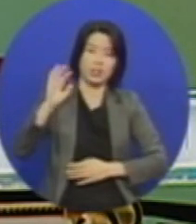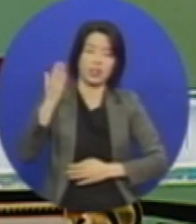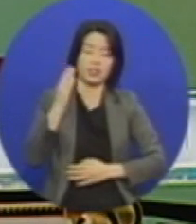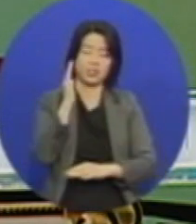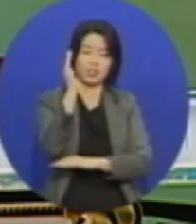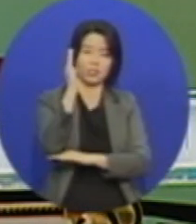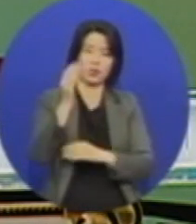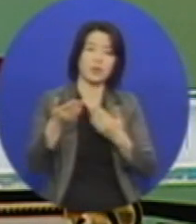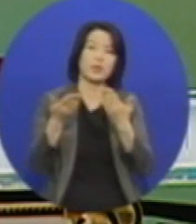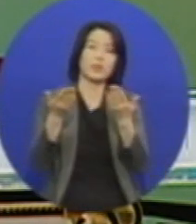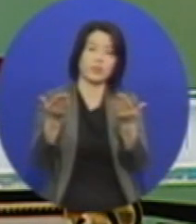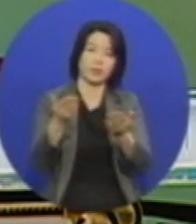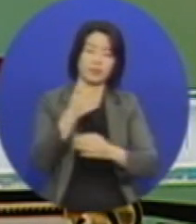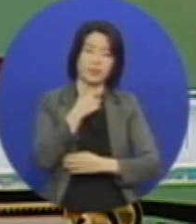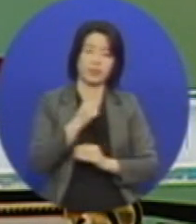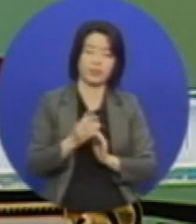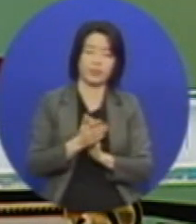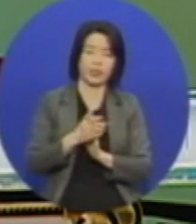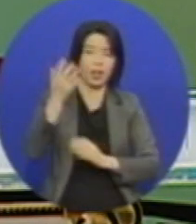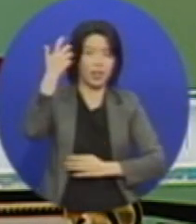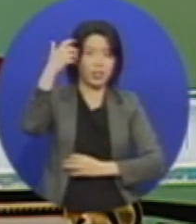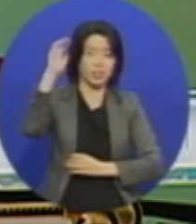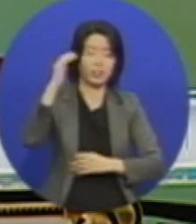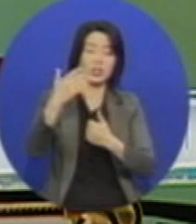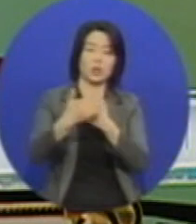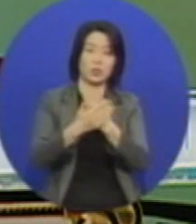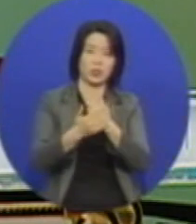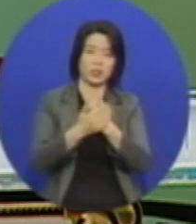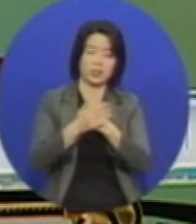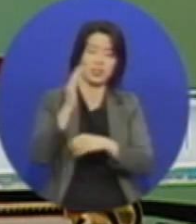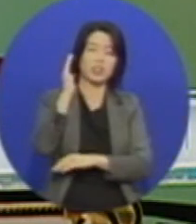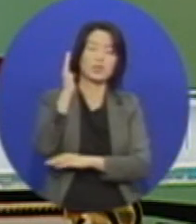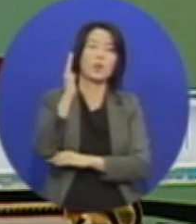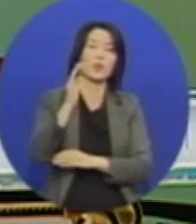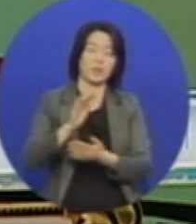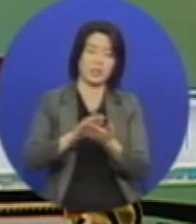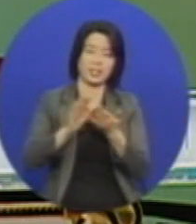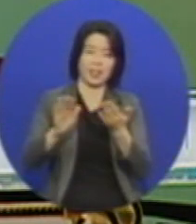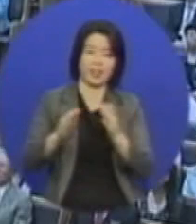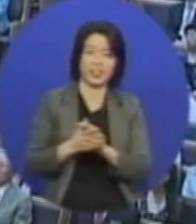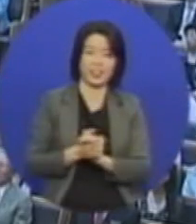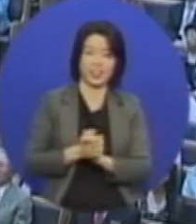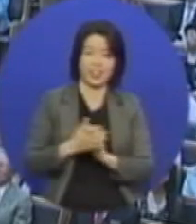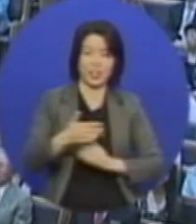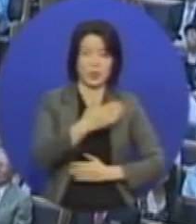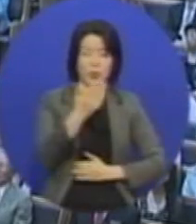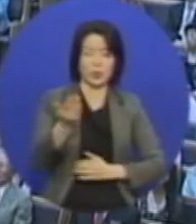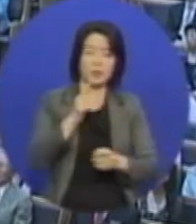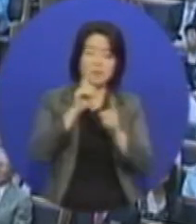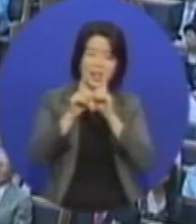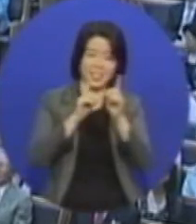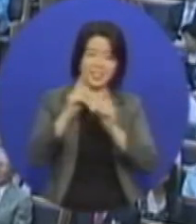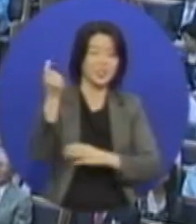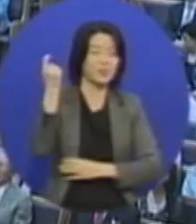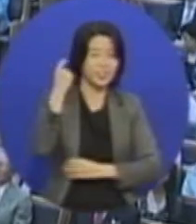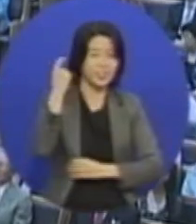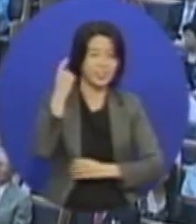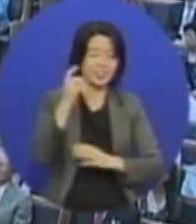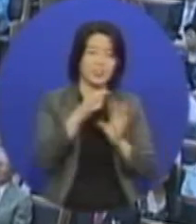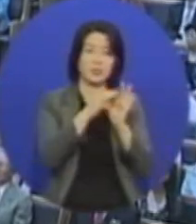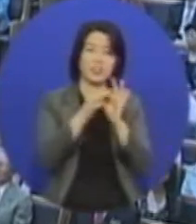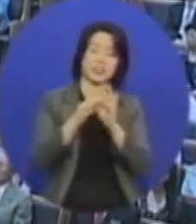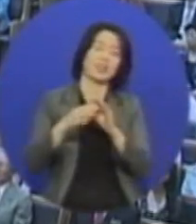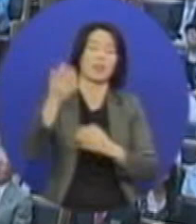하는데 성령께서 도와 주셔야 하는 설교입니다 여러분들도 말씀을 들으면서 성령의